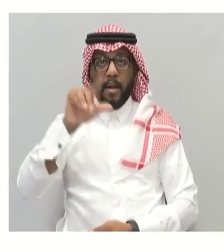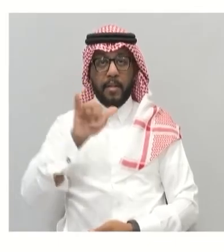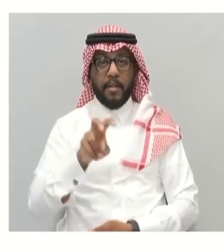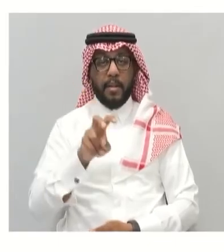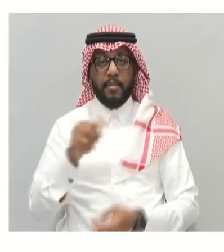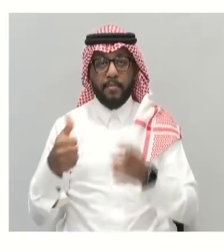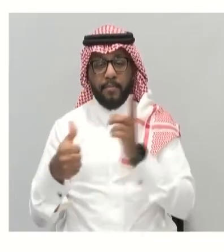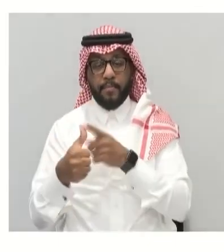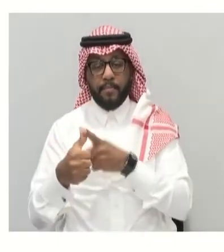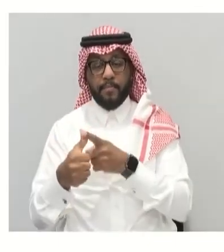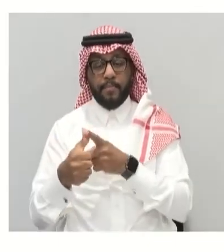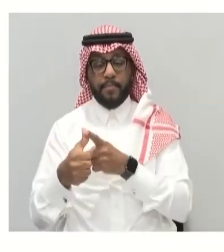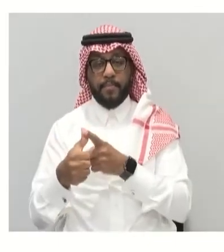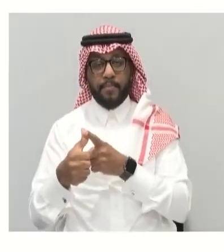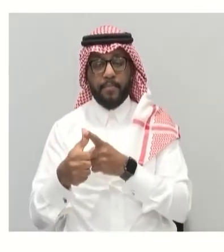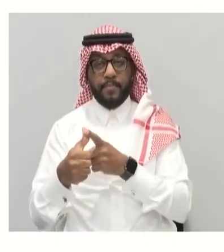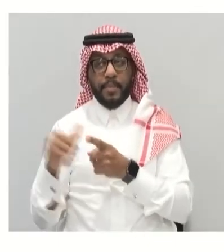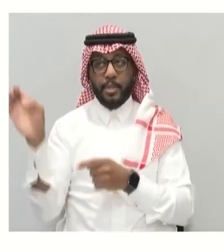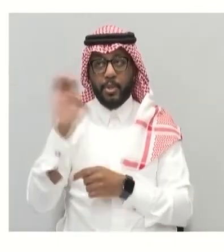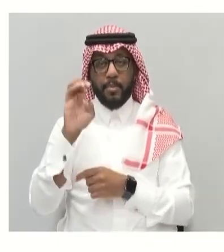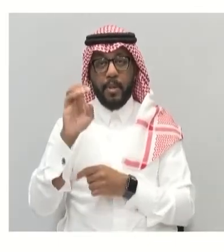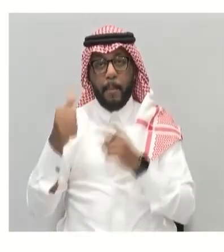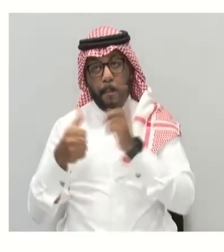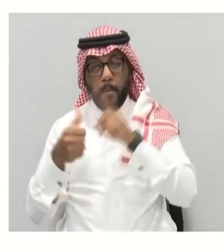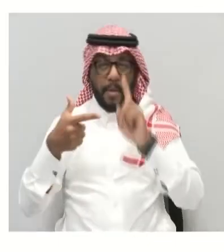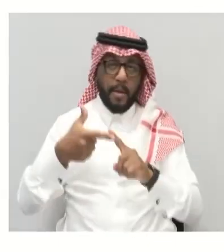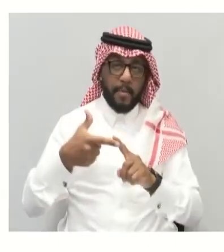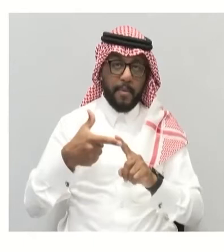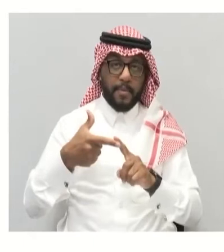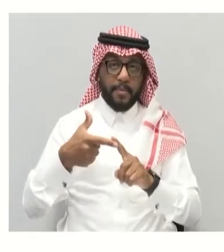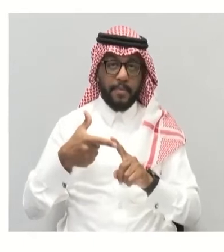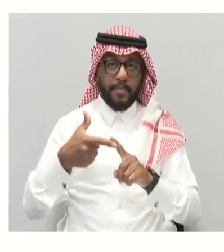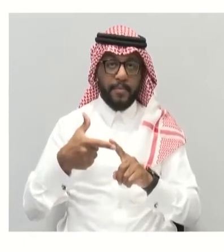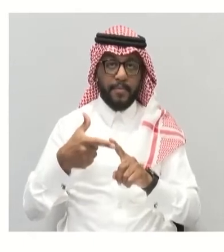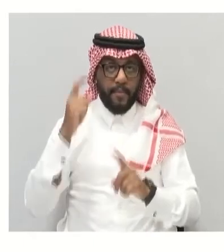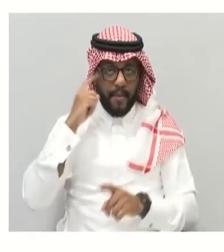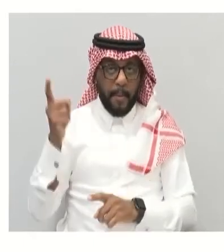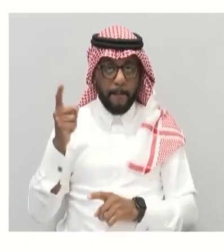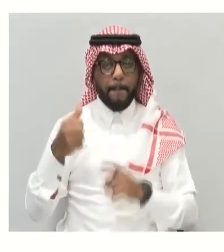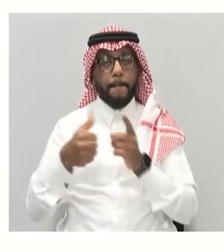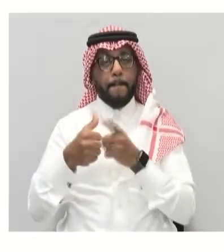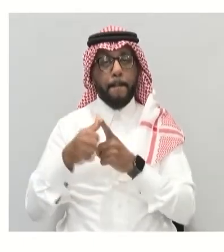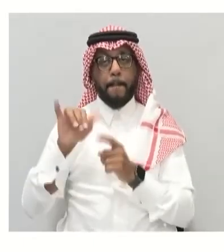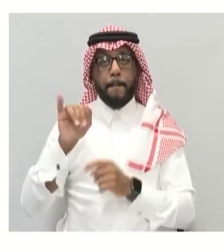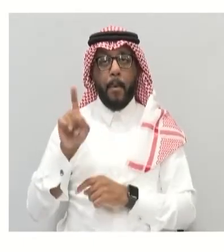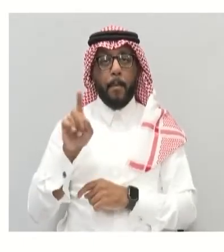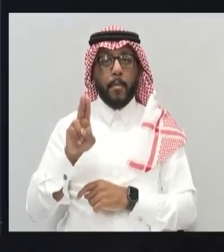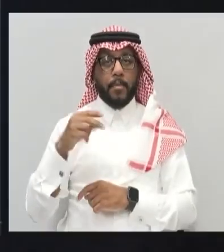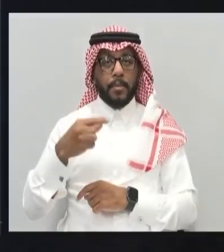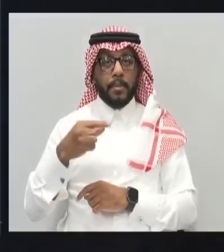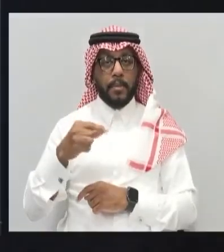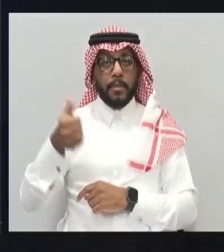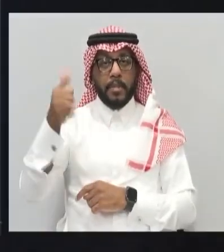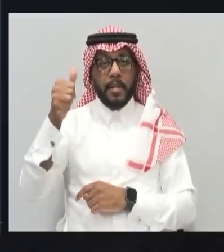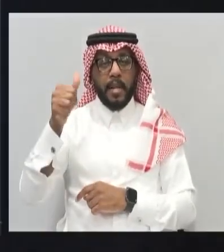مبتدا وخبر وهذه الواو حاليه اذا الضمير هنا ضمير منفصل مبني في محل رفع مبتدا وغاليه خبر مرفوعه